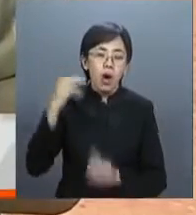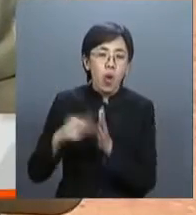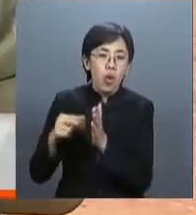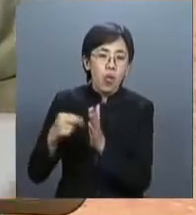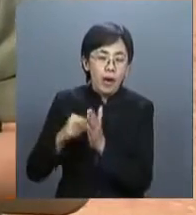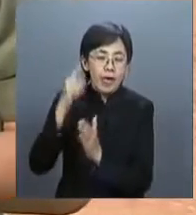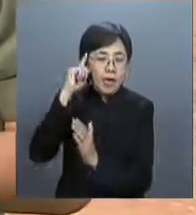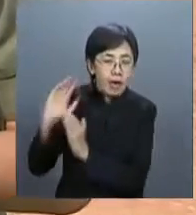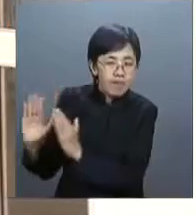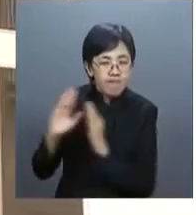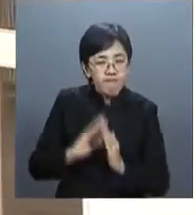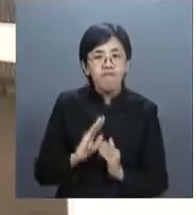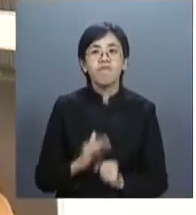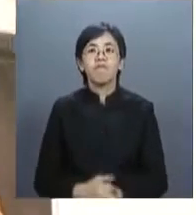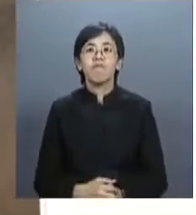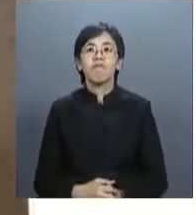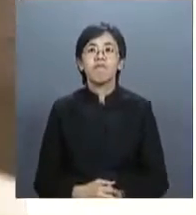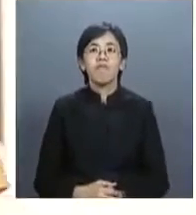อนครับ